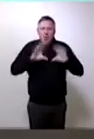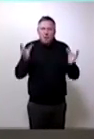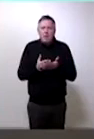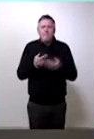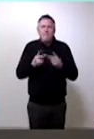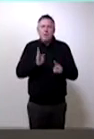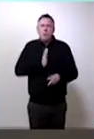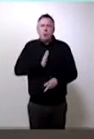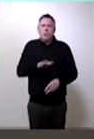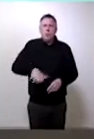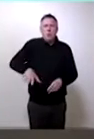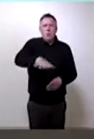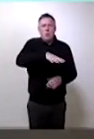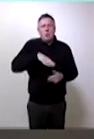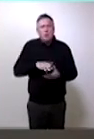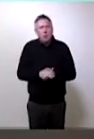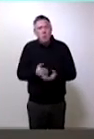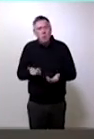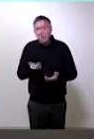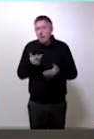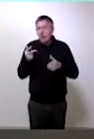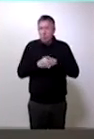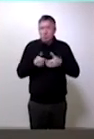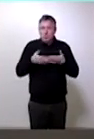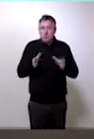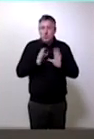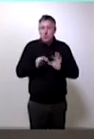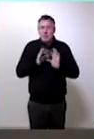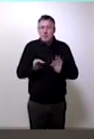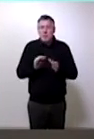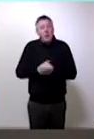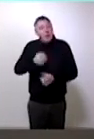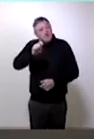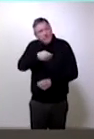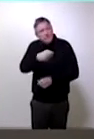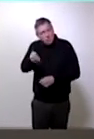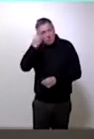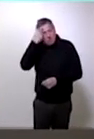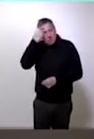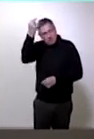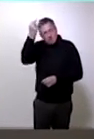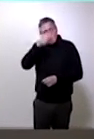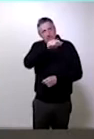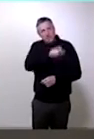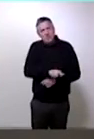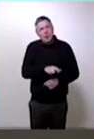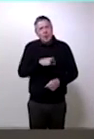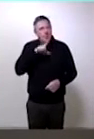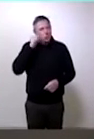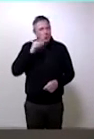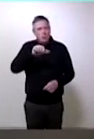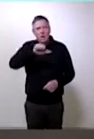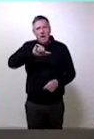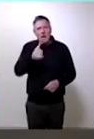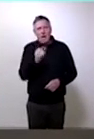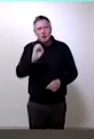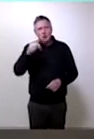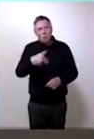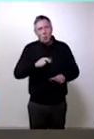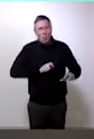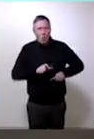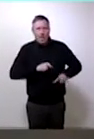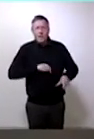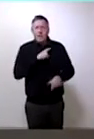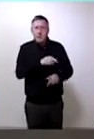intervention, d'indiquer que je ne souhaite pas le faire sans partager avec vous une pensée pour notre collègue Emmanuel Ajon, qui avait